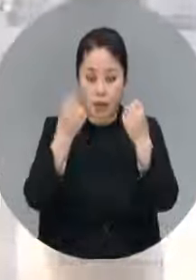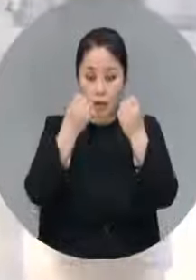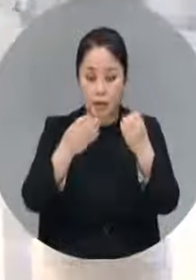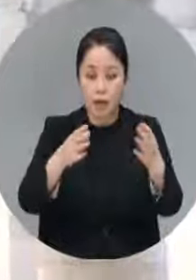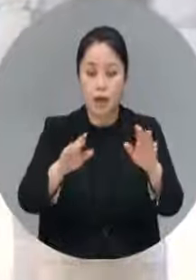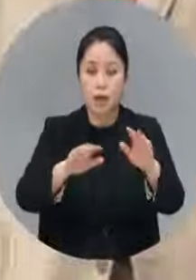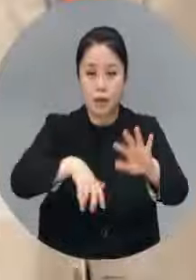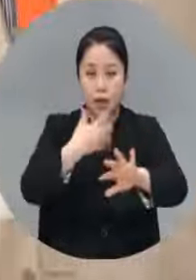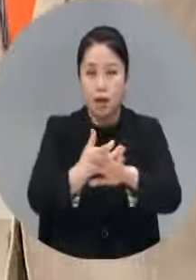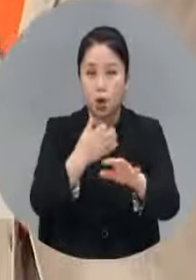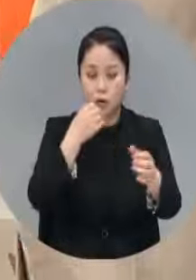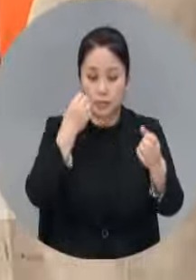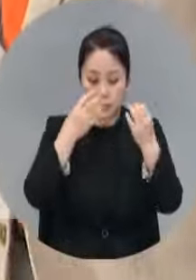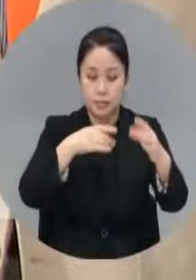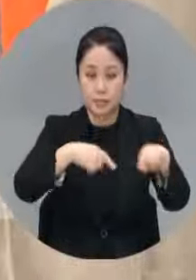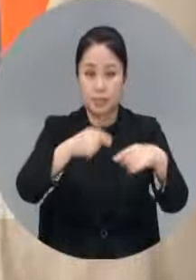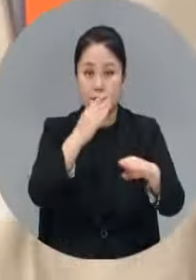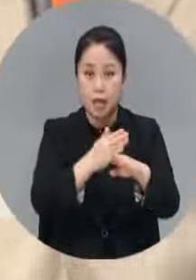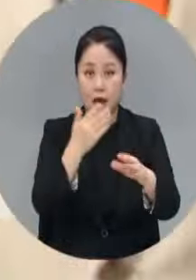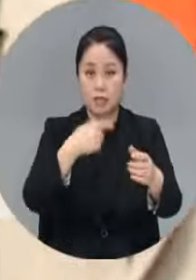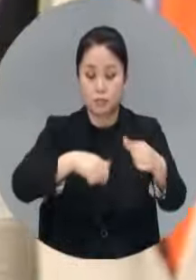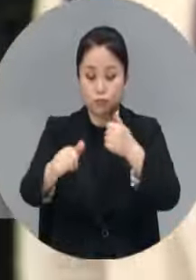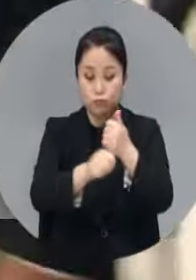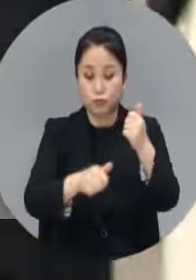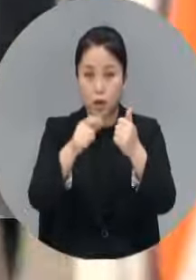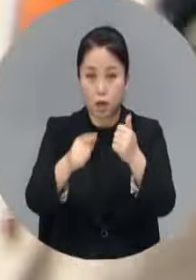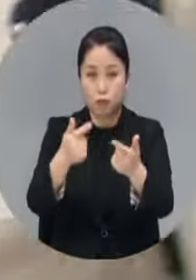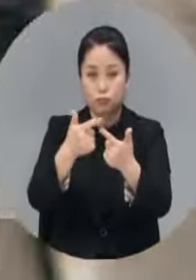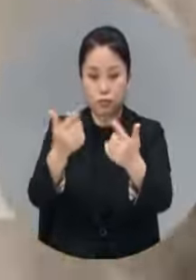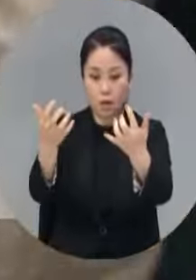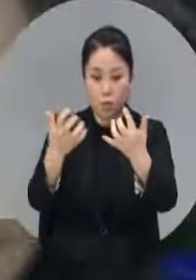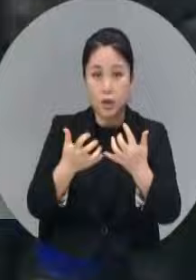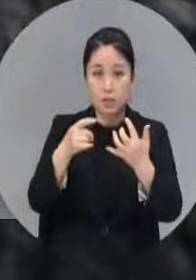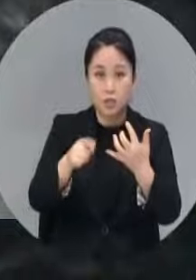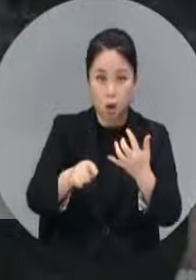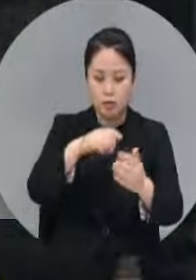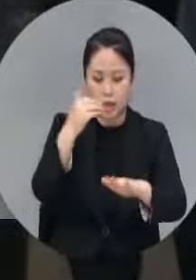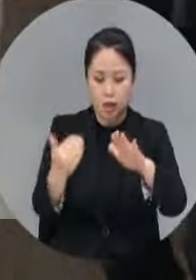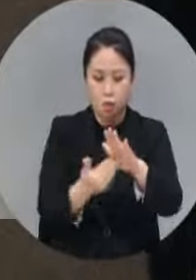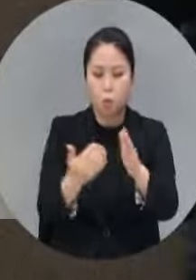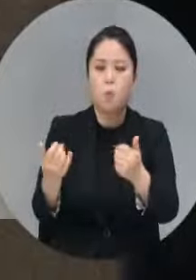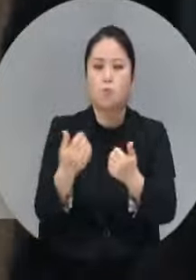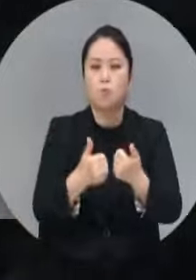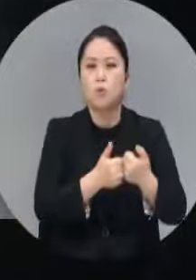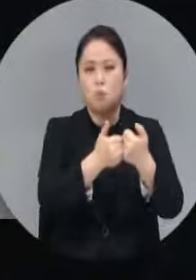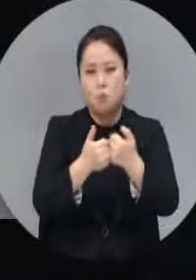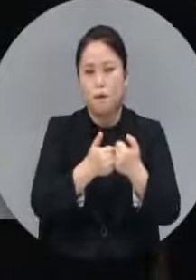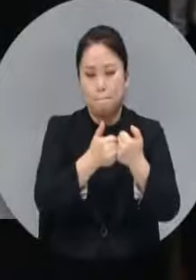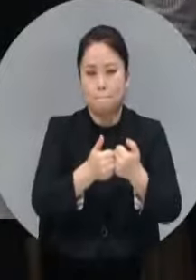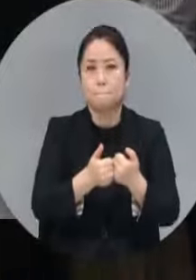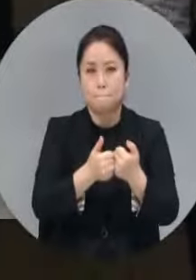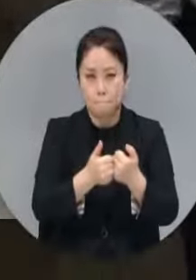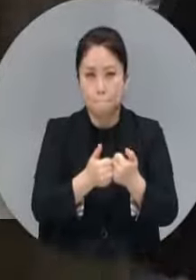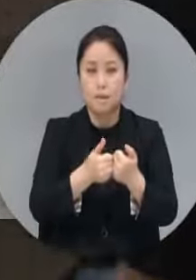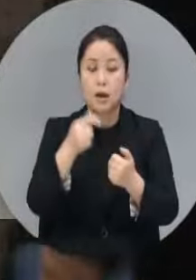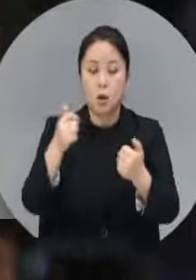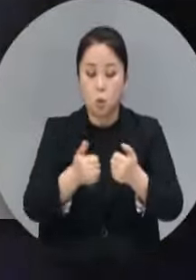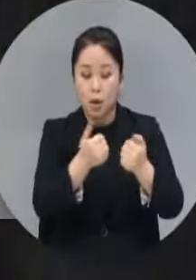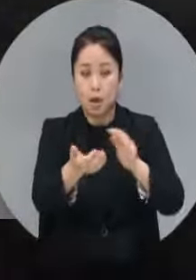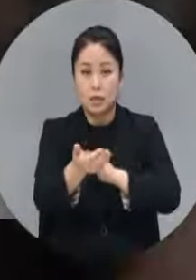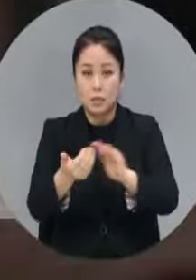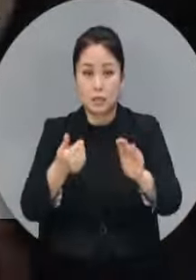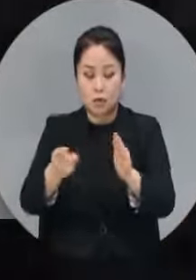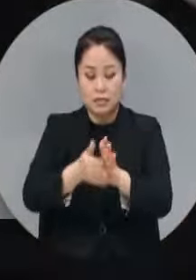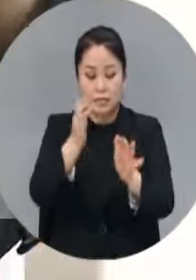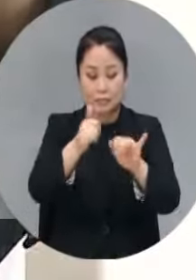개혁신당 지도부가 부산을 찾아 현장 최고위원회를 열었습니다. 회의에 앞서 시민단체들은 한국산업은행 부산